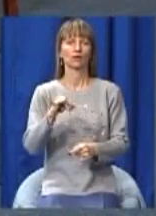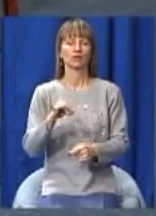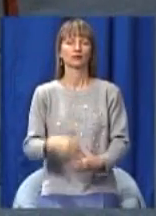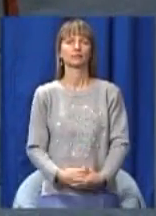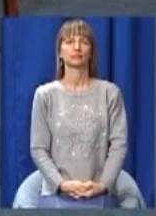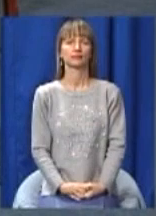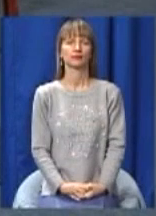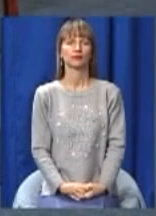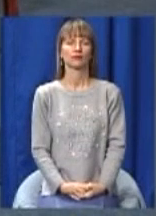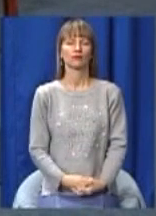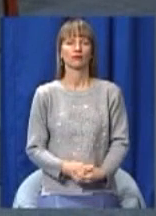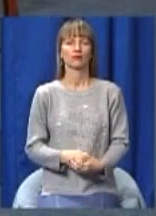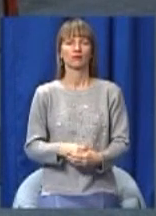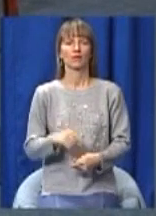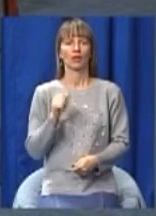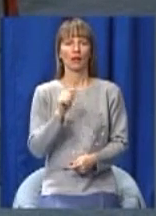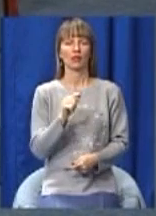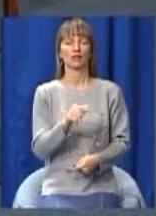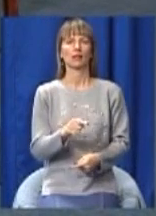не от